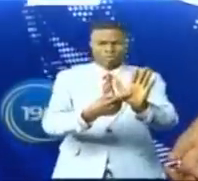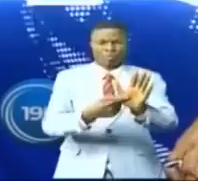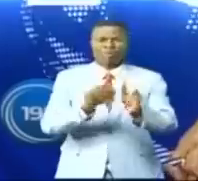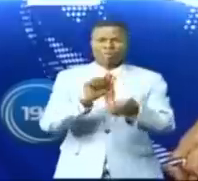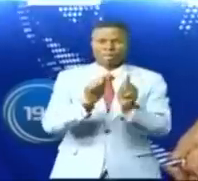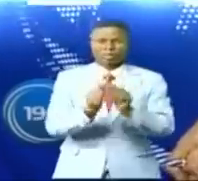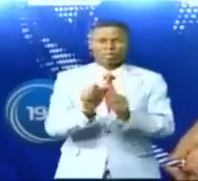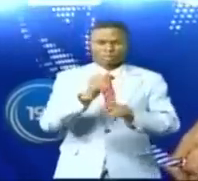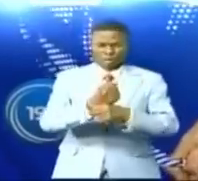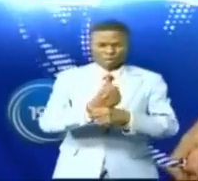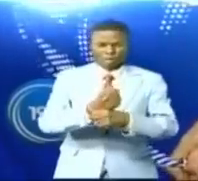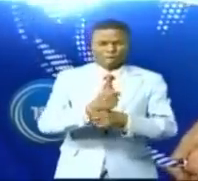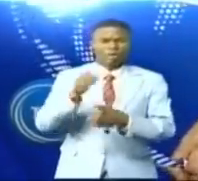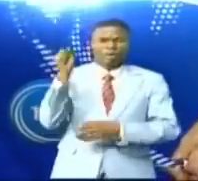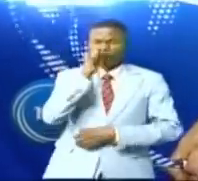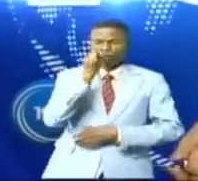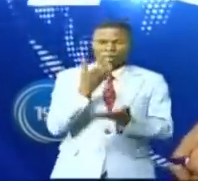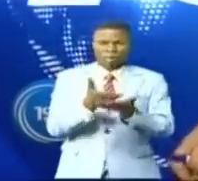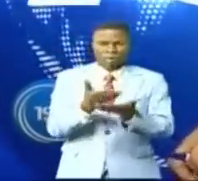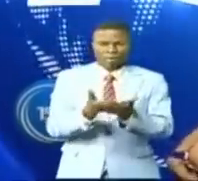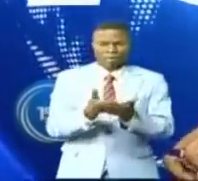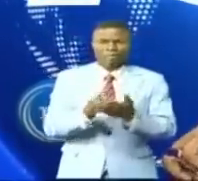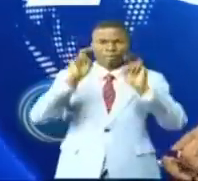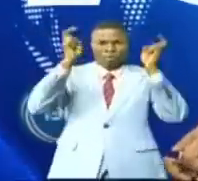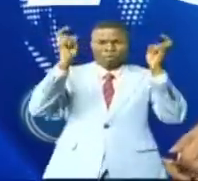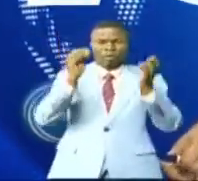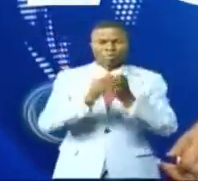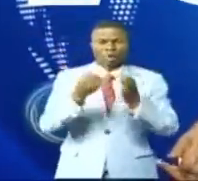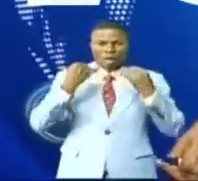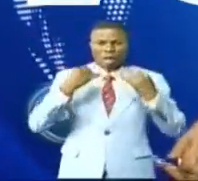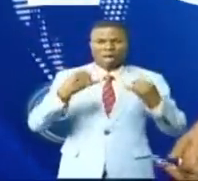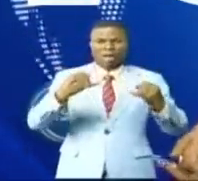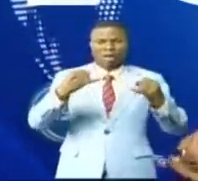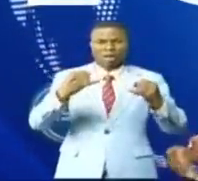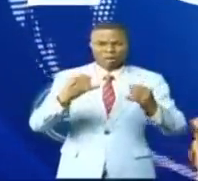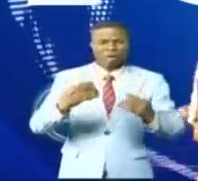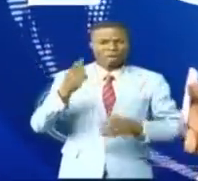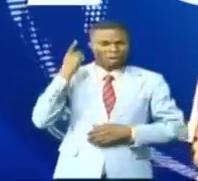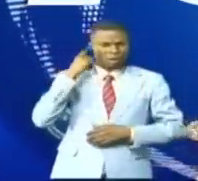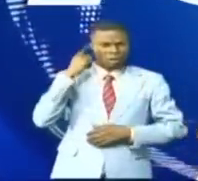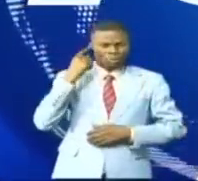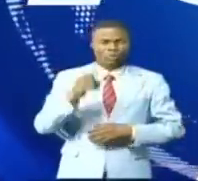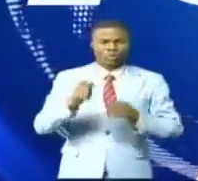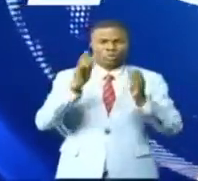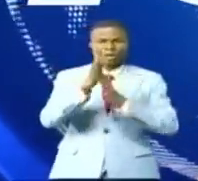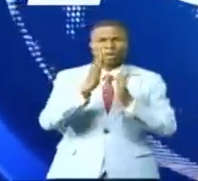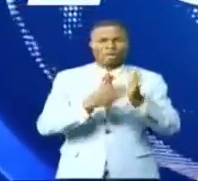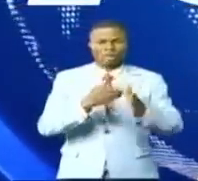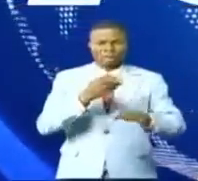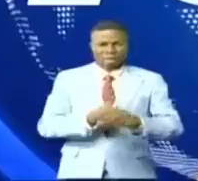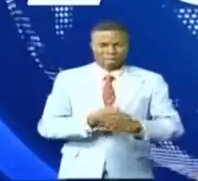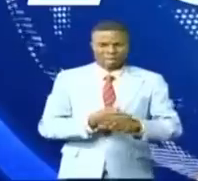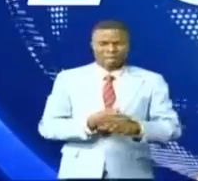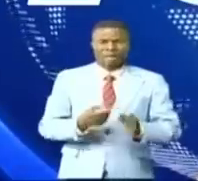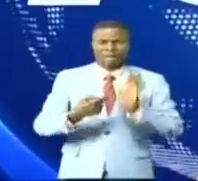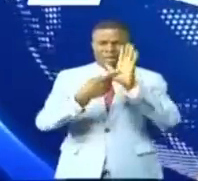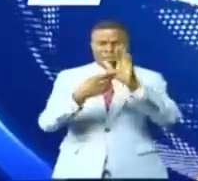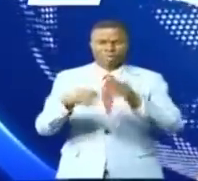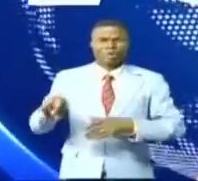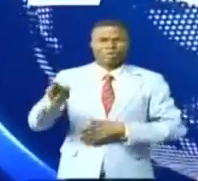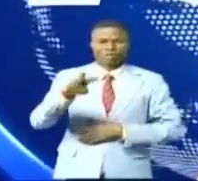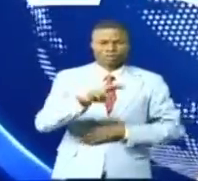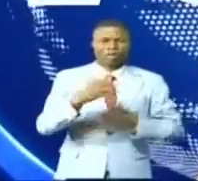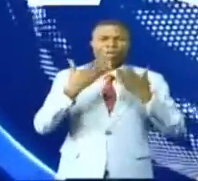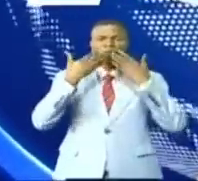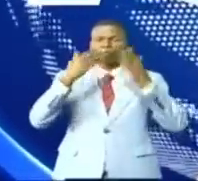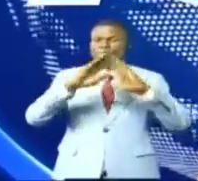compose cette musique. D'autres sujets d'actualité sont à suivre dans ces 19h que nous avons le plaisir de vous présenter.